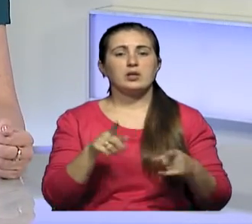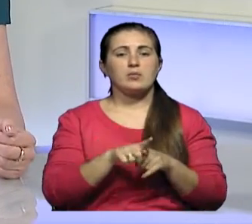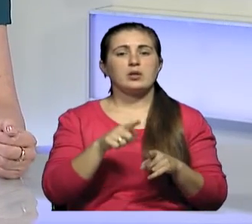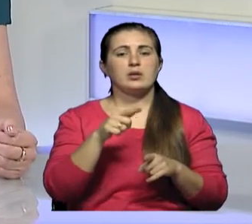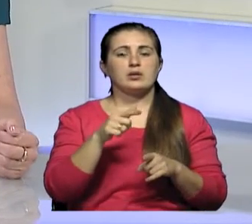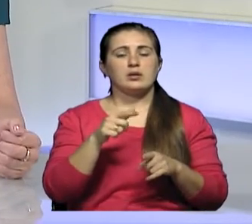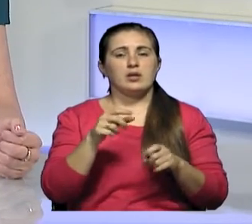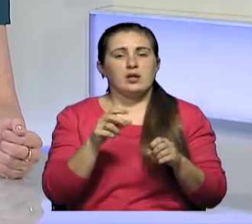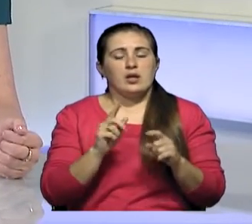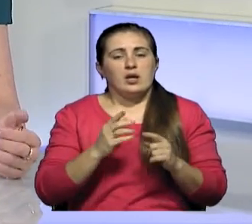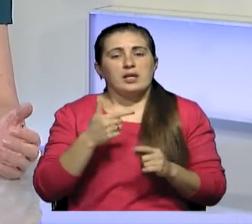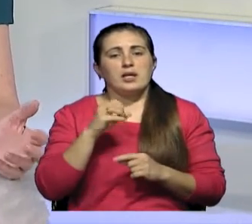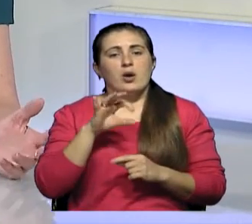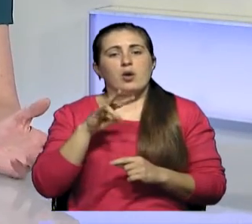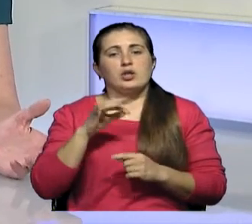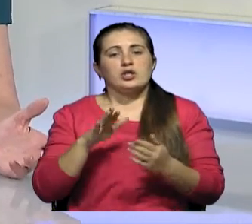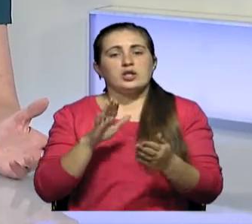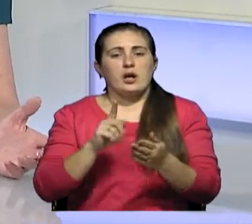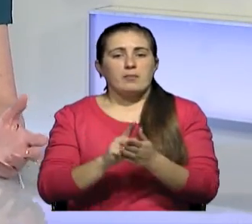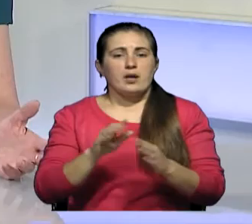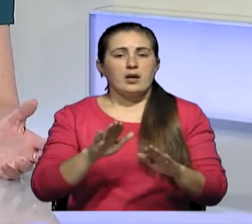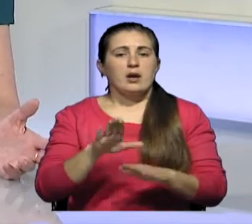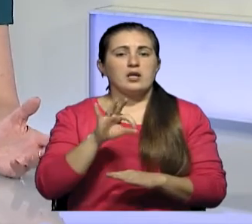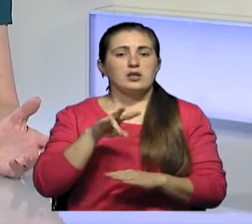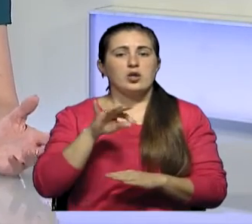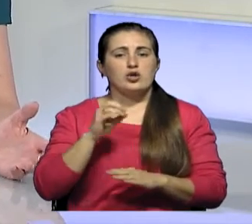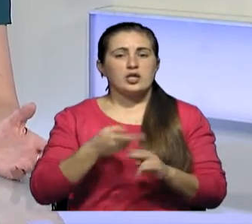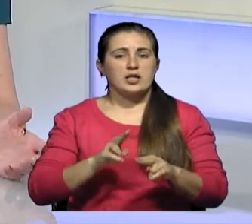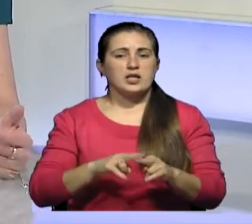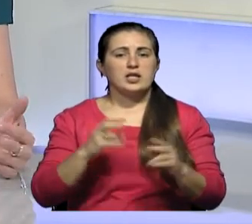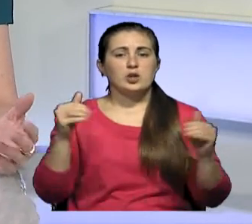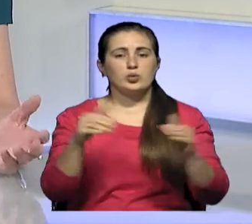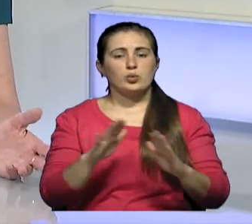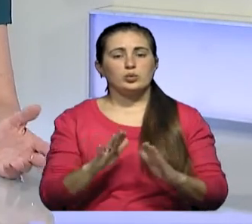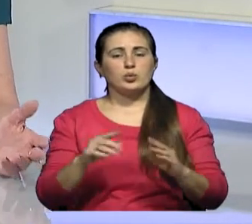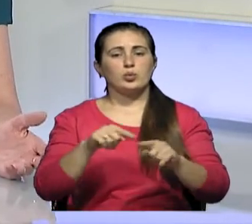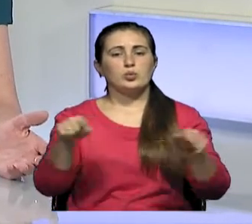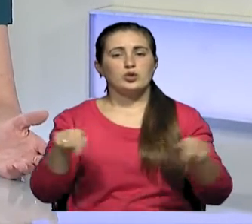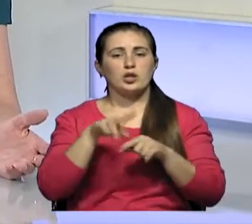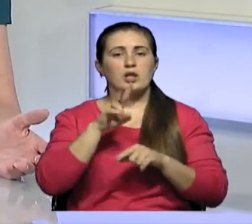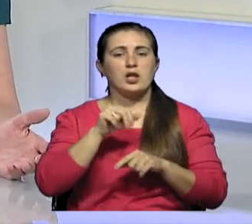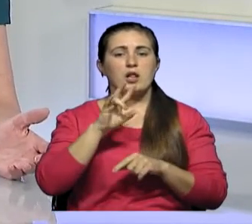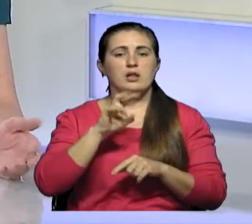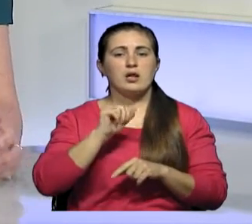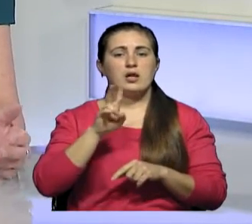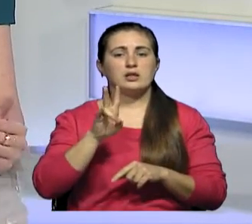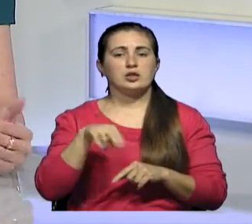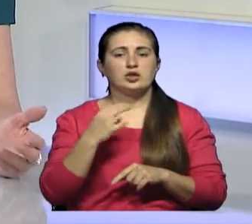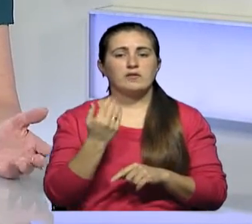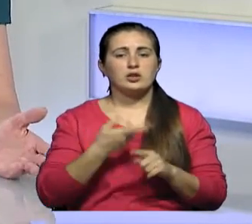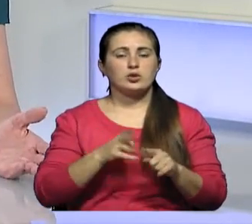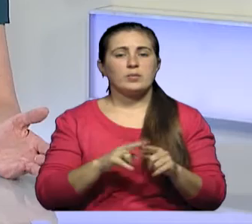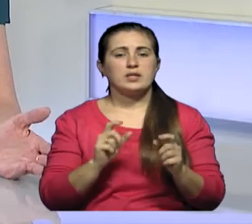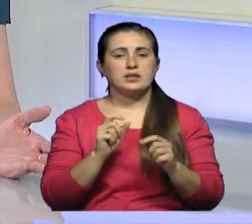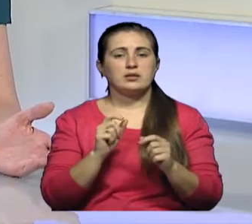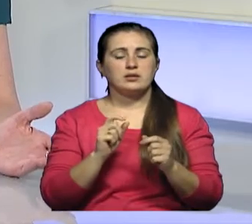особо ценные просто нетронутый кусочек ландшафта для создания ландшафтного рекреационного какого-либо